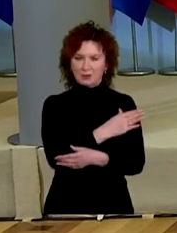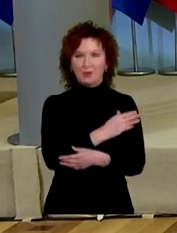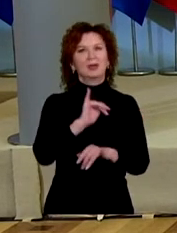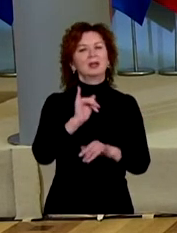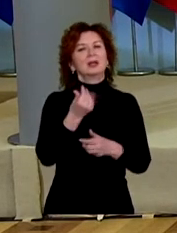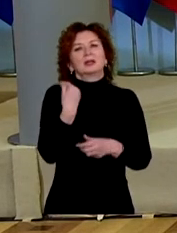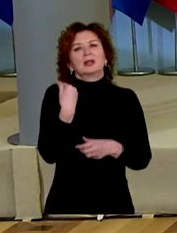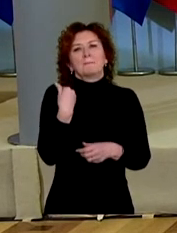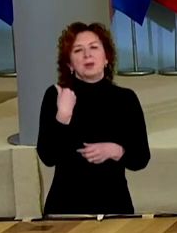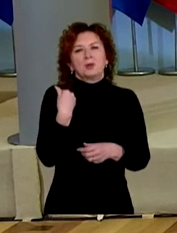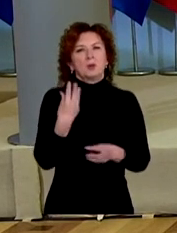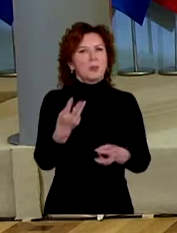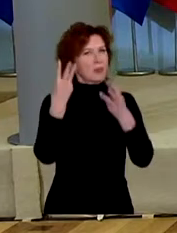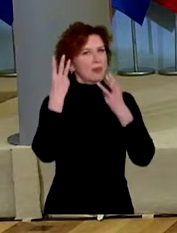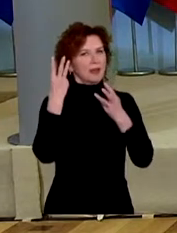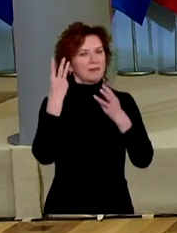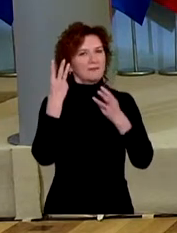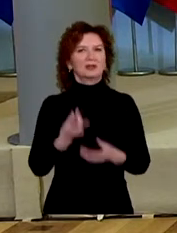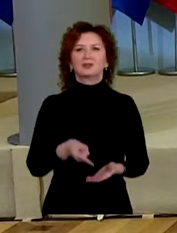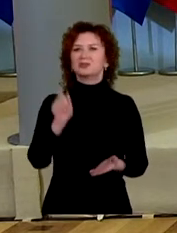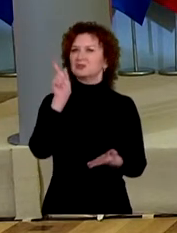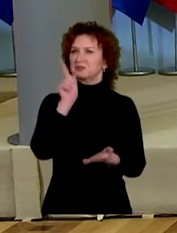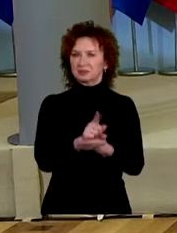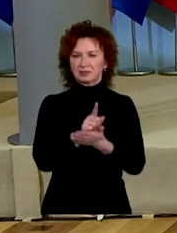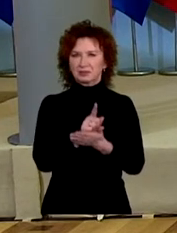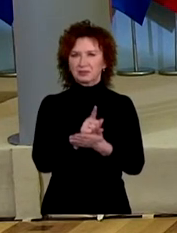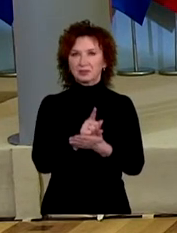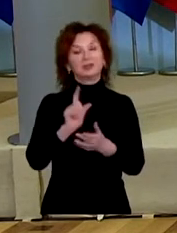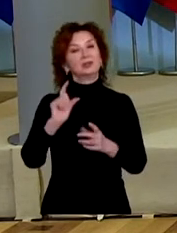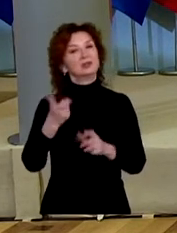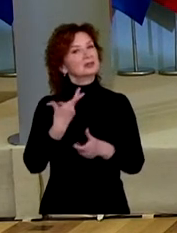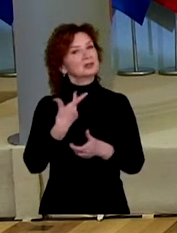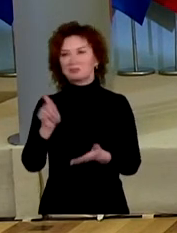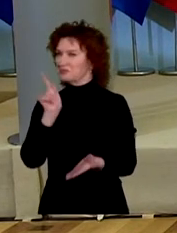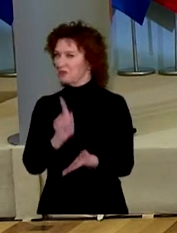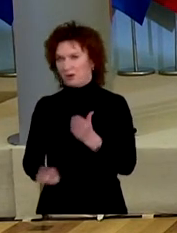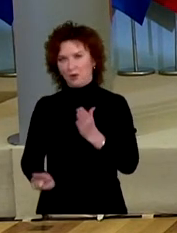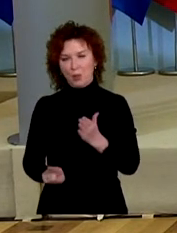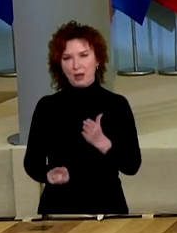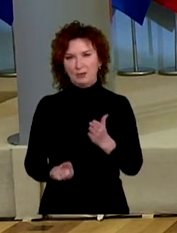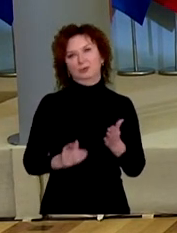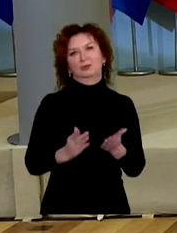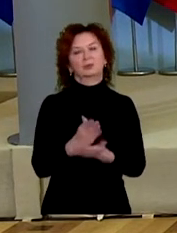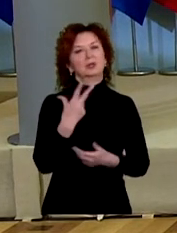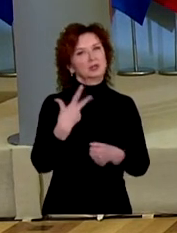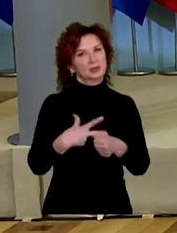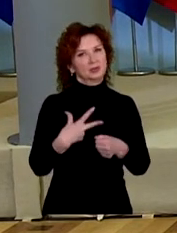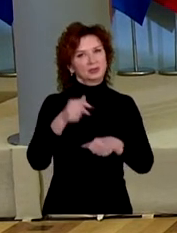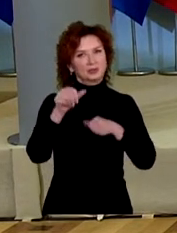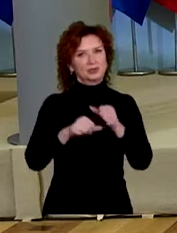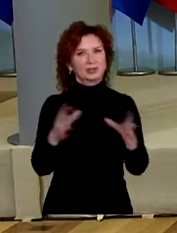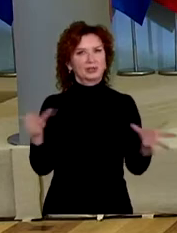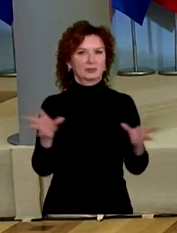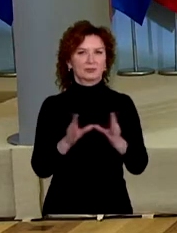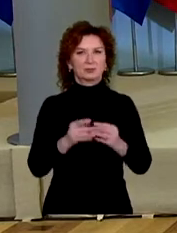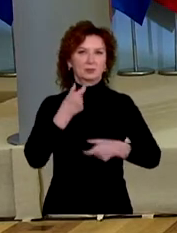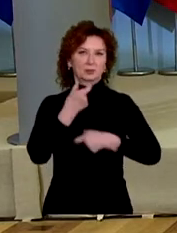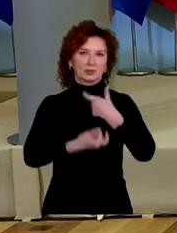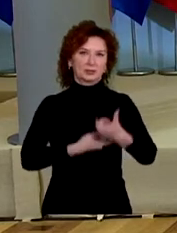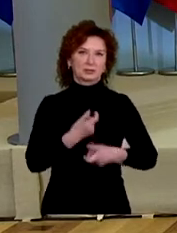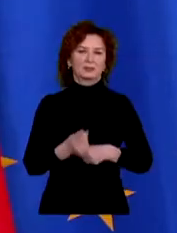Grupy Wyszehradzkiej i coś, czego nie udało się zrobić przez te 30 lat wspólnie. Dziękuję bardzo. Bardzo proszę, pan minister